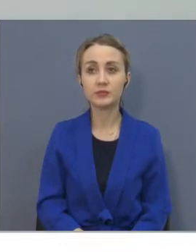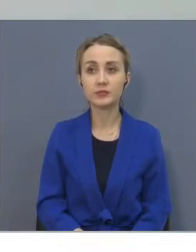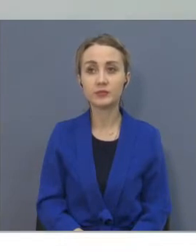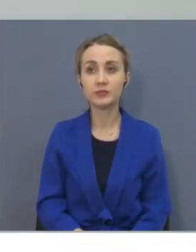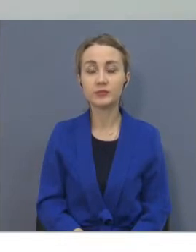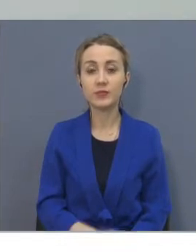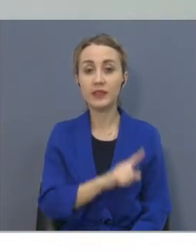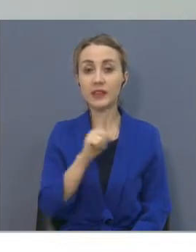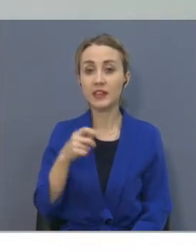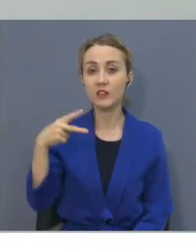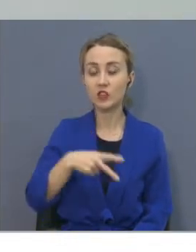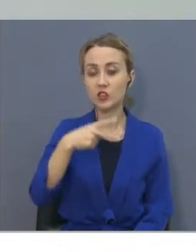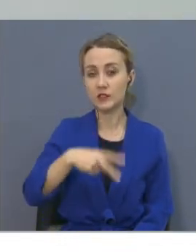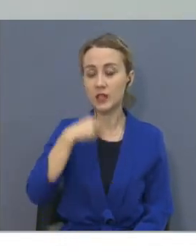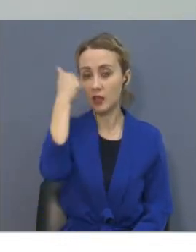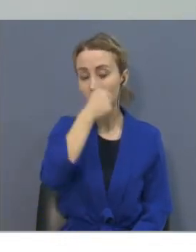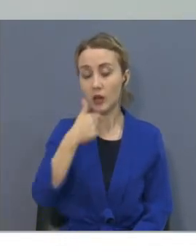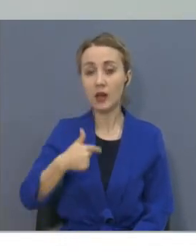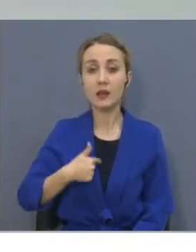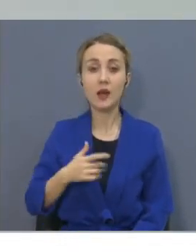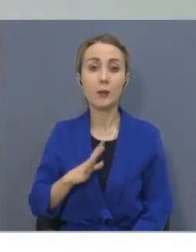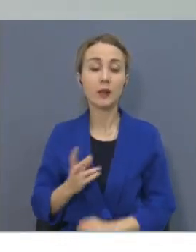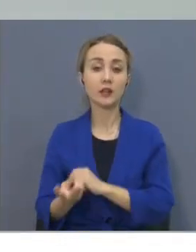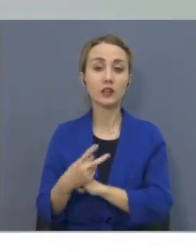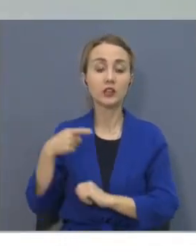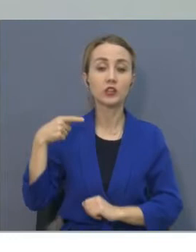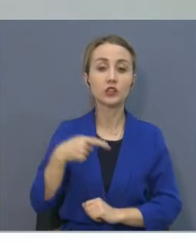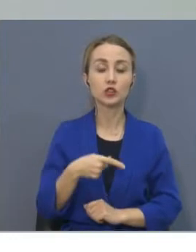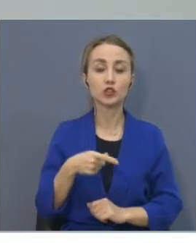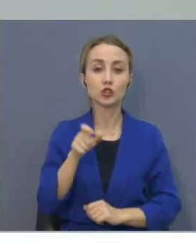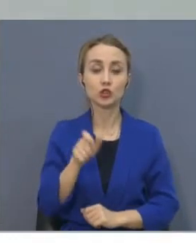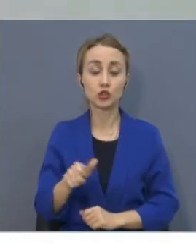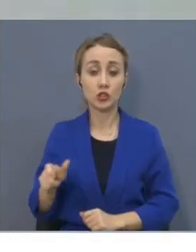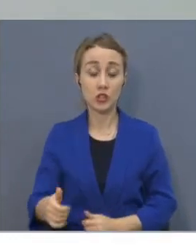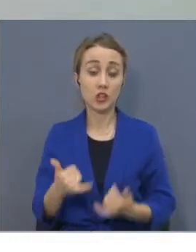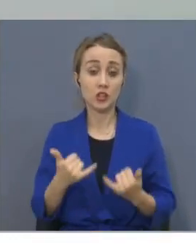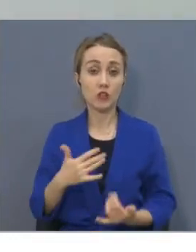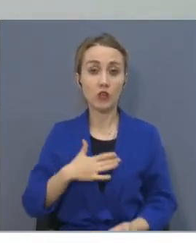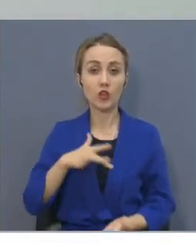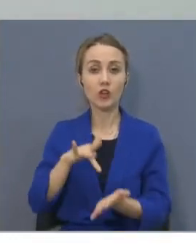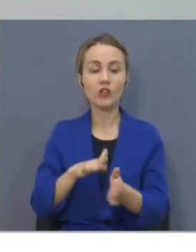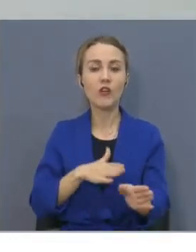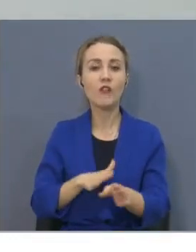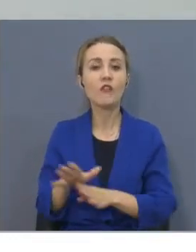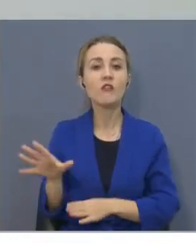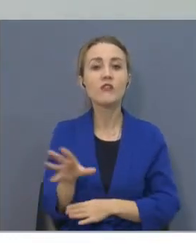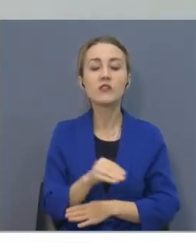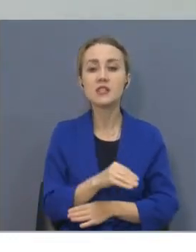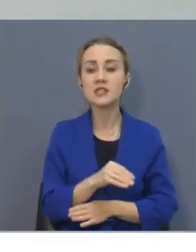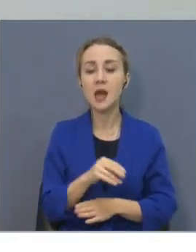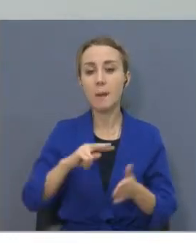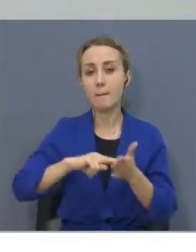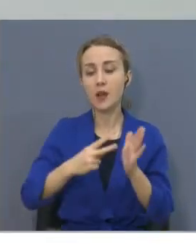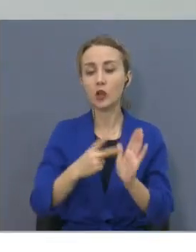В целом за 2020 год к нам обратилось свыше 1000 человек. На сегодня наш центр выполнил все намеченные показатели